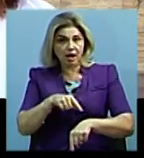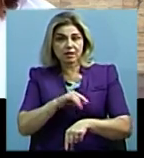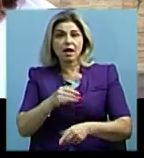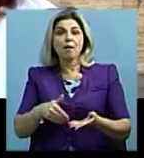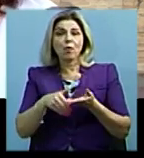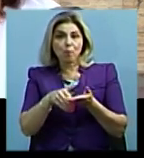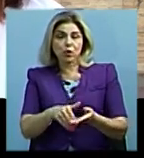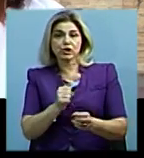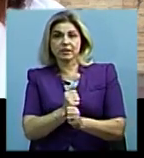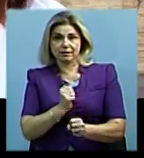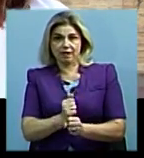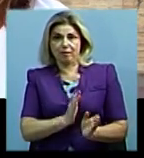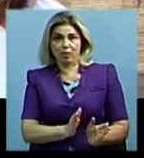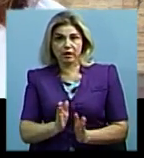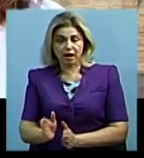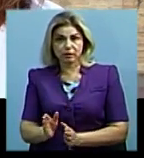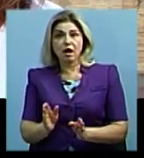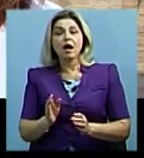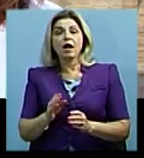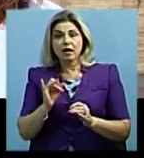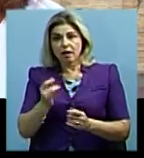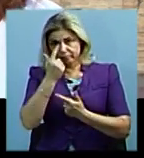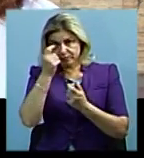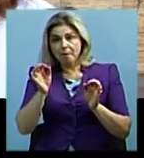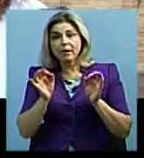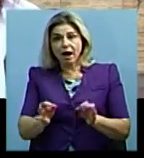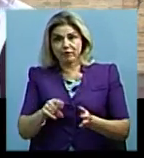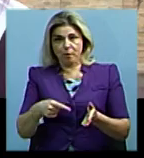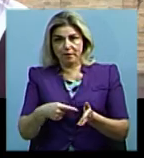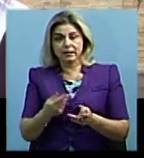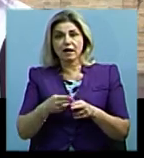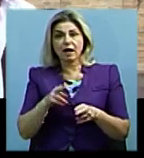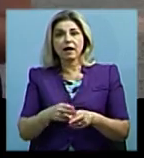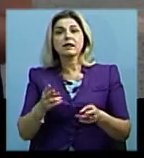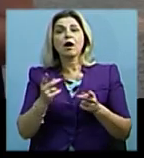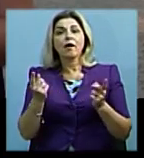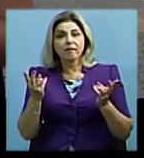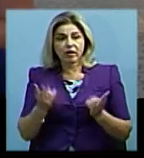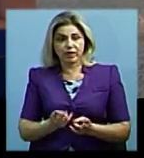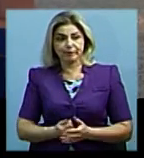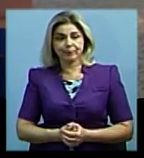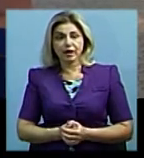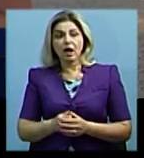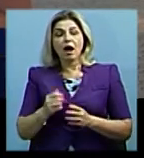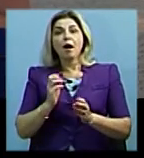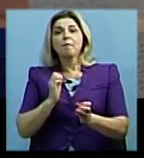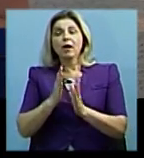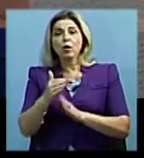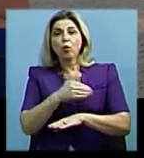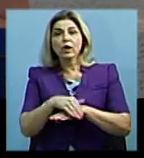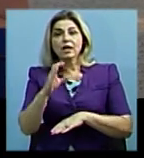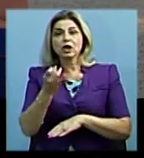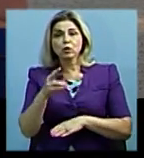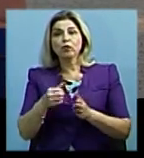допоможе довести правду в місті. Це дуже необхідно, вкрай необхідно. Бульварна частина вулиці Садової від